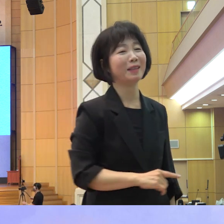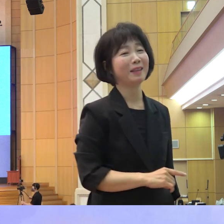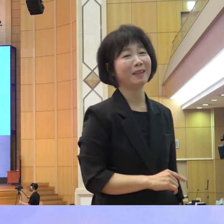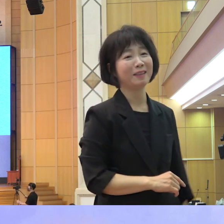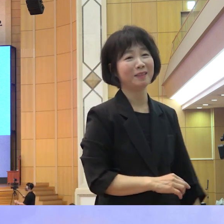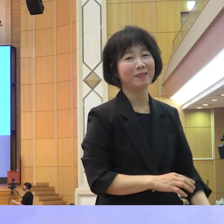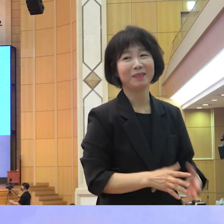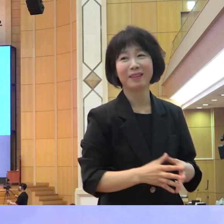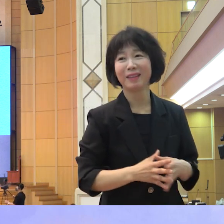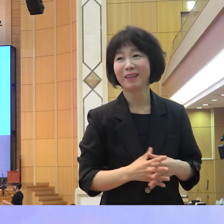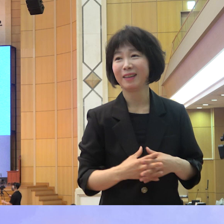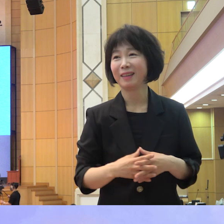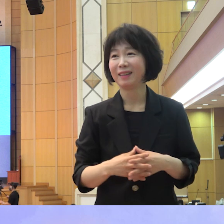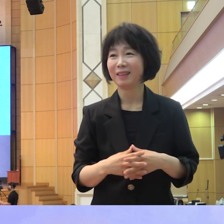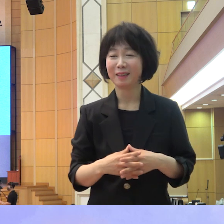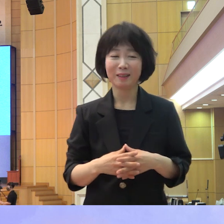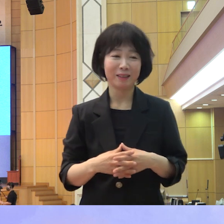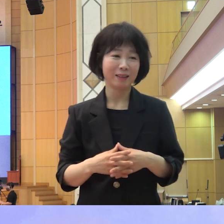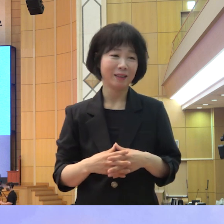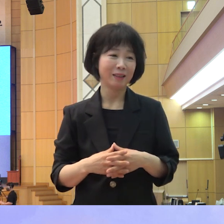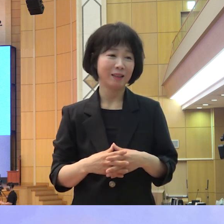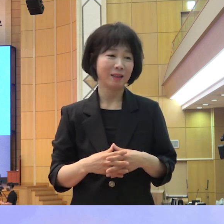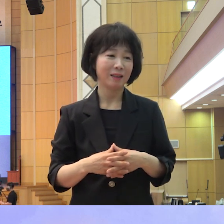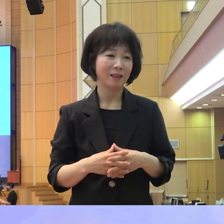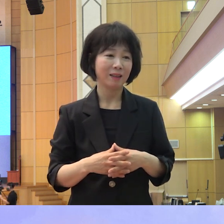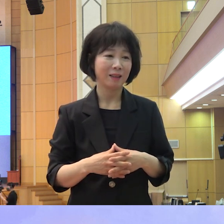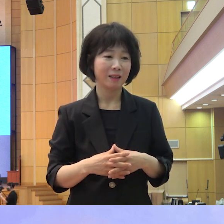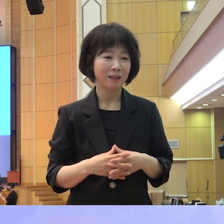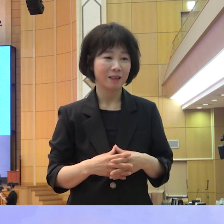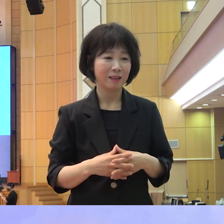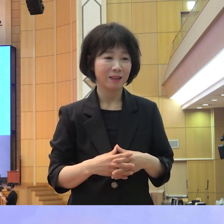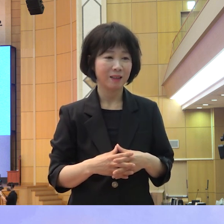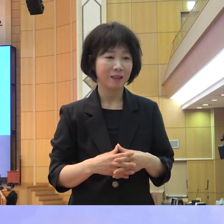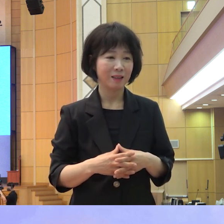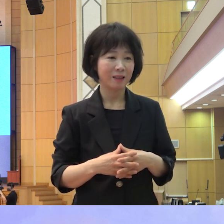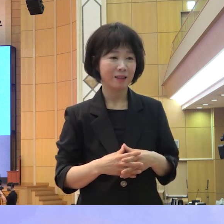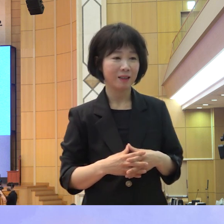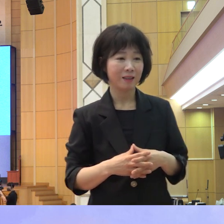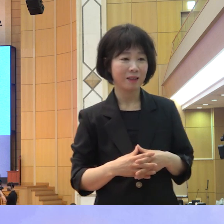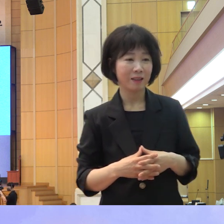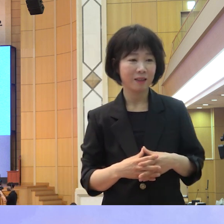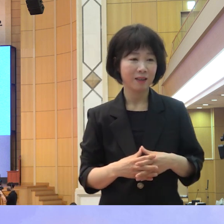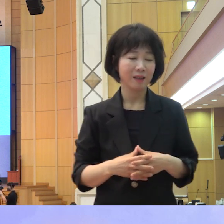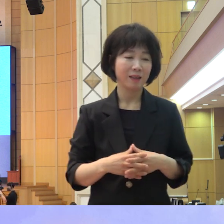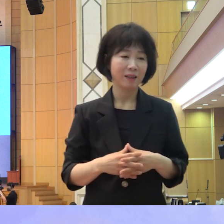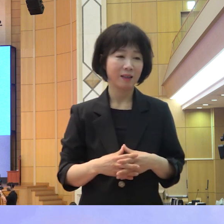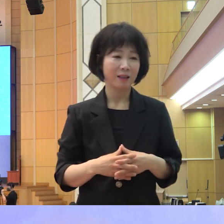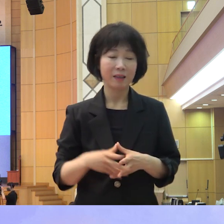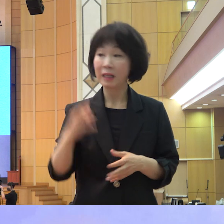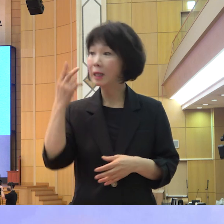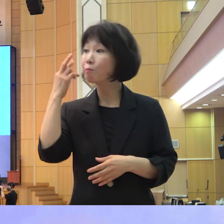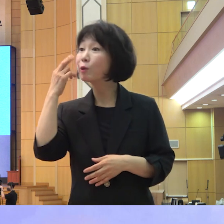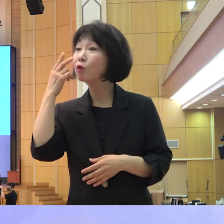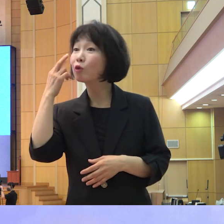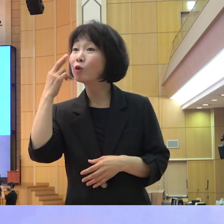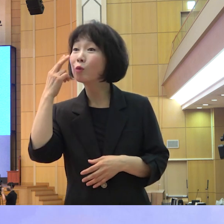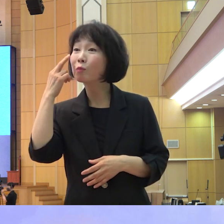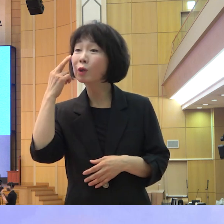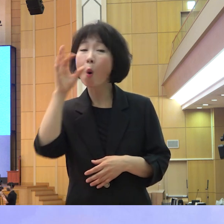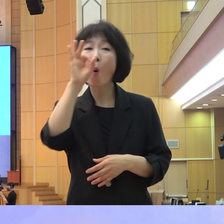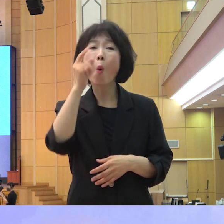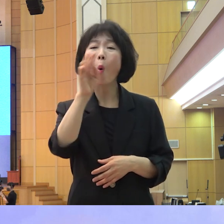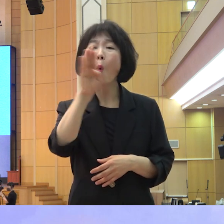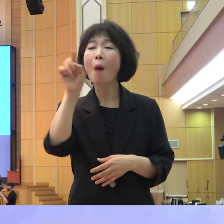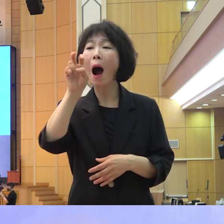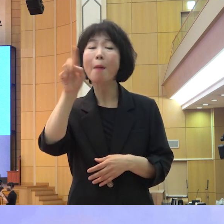여러분 이거 잘 생각해 보세요. 저는 이 버락 오바마의 아내가 미셸 오바마인데 이 미셸